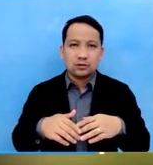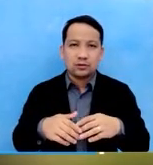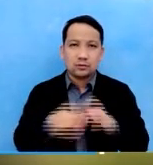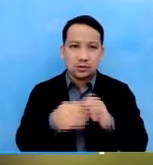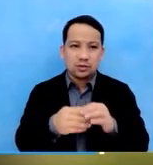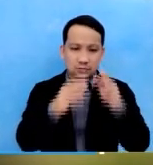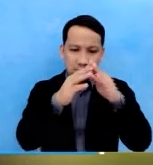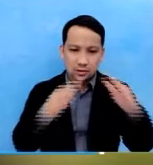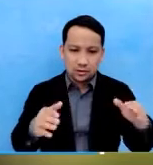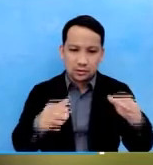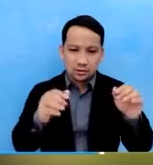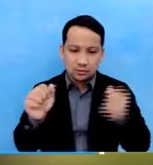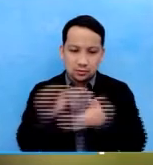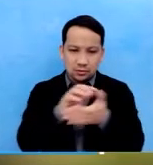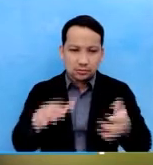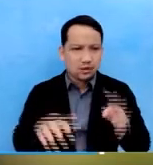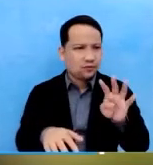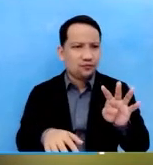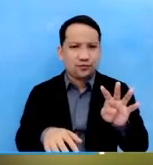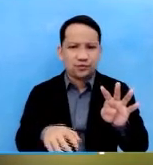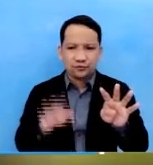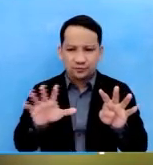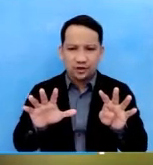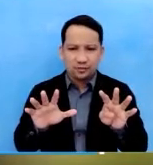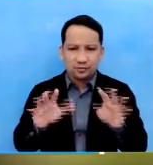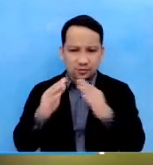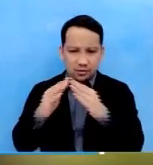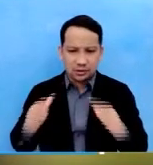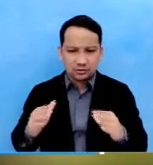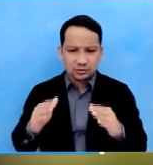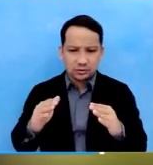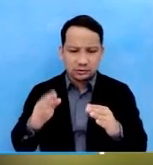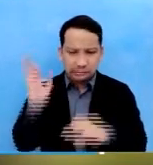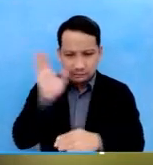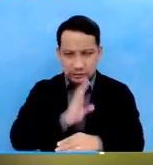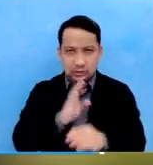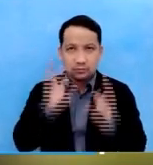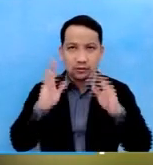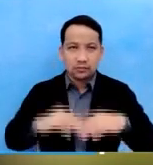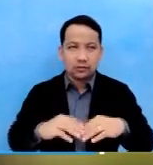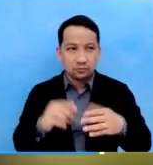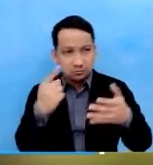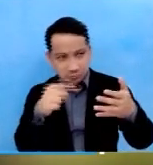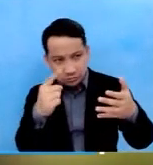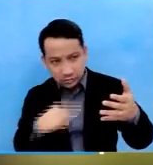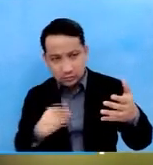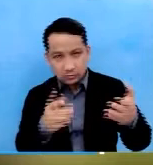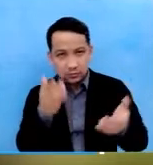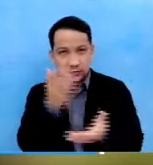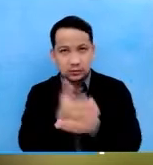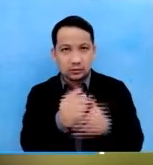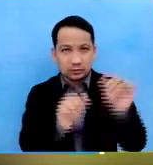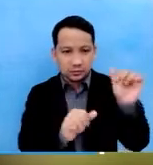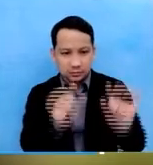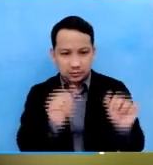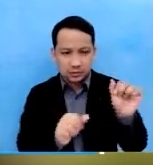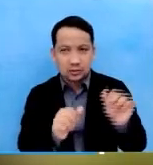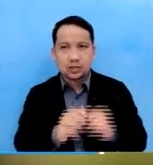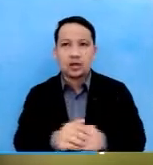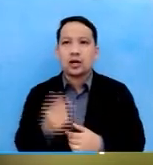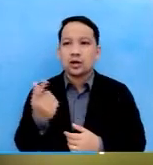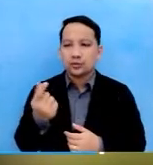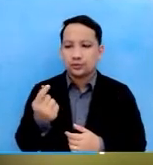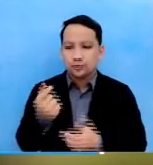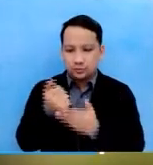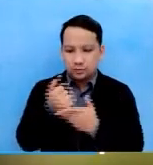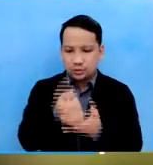na mga nagsira, about 4 or 5 houses. And so, we're looking at it. We're now assessing kung anong kailangan. May